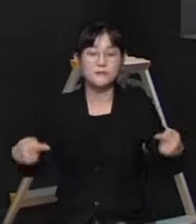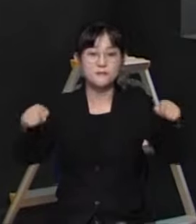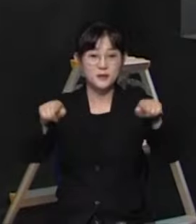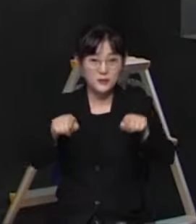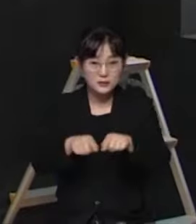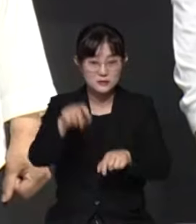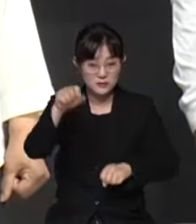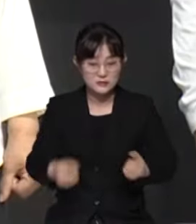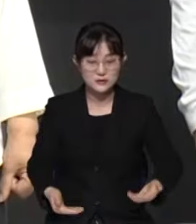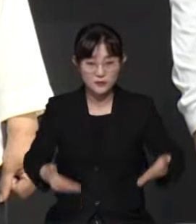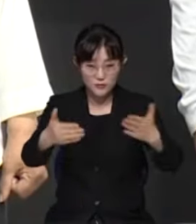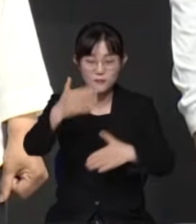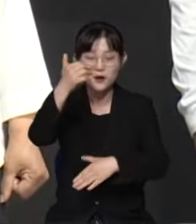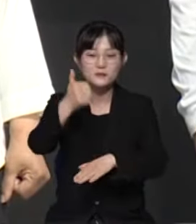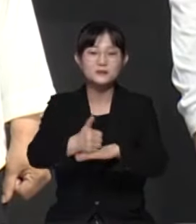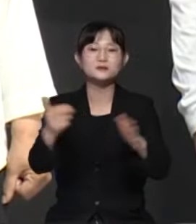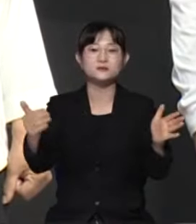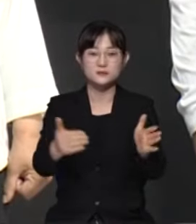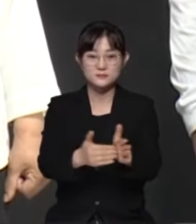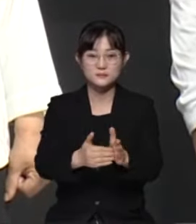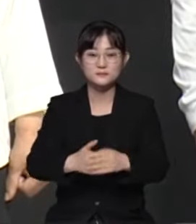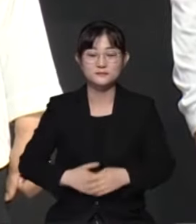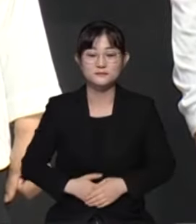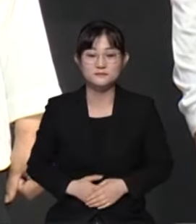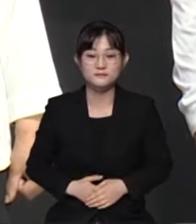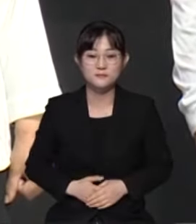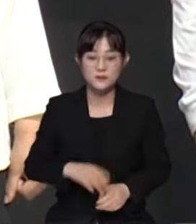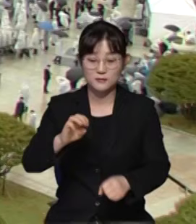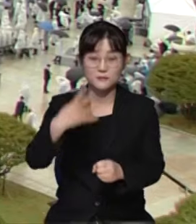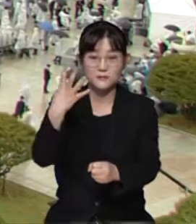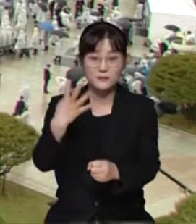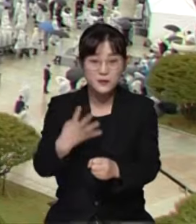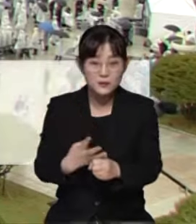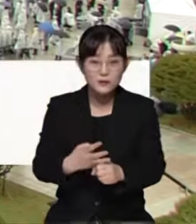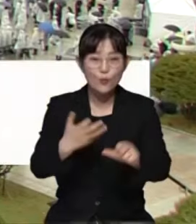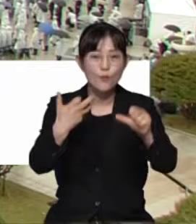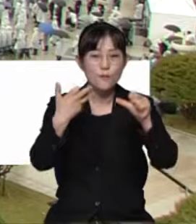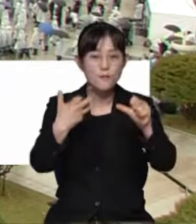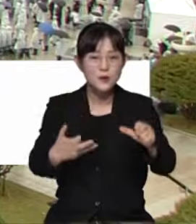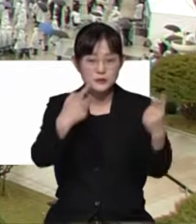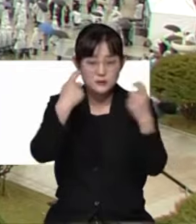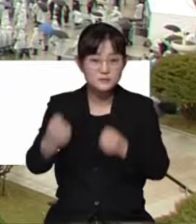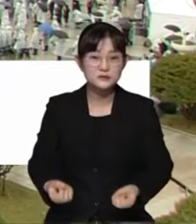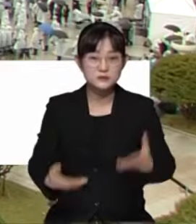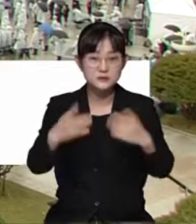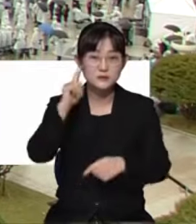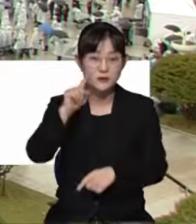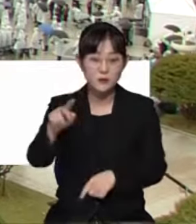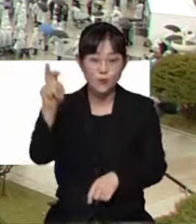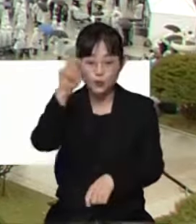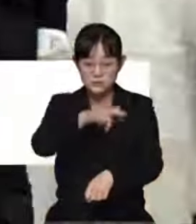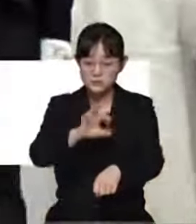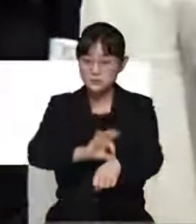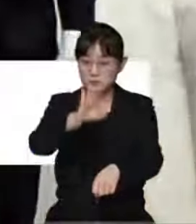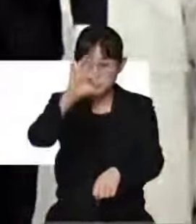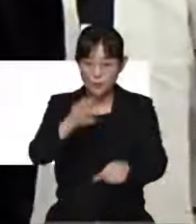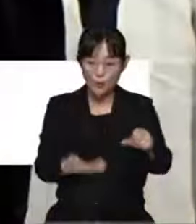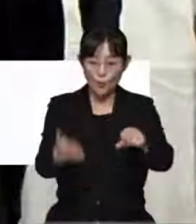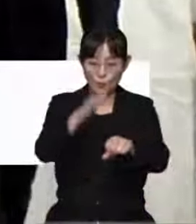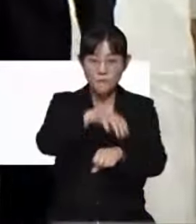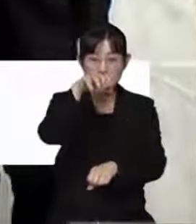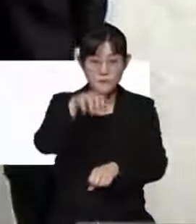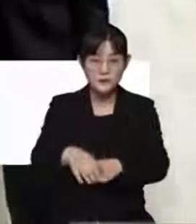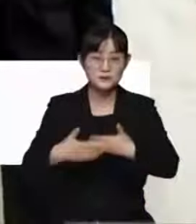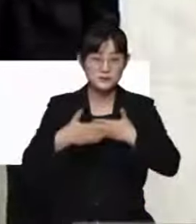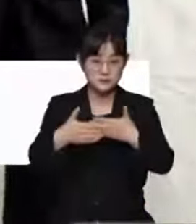대동 한마당을 끝으로 막을 내릴 예정입니다. 제44주년을 맞은 5.18 기념식은 내일 오전 10시 국립 5.18